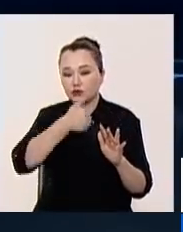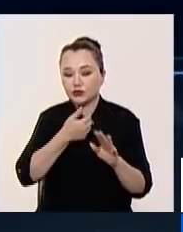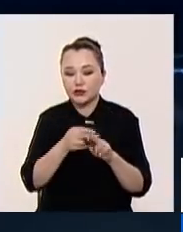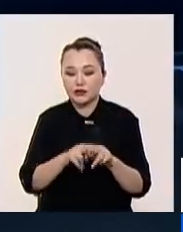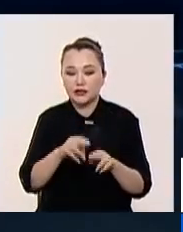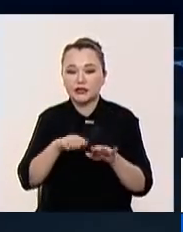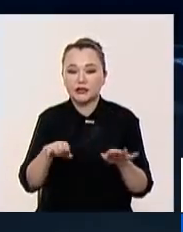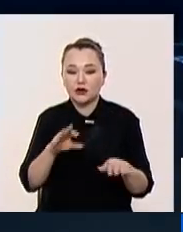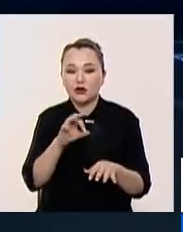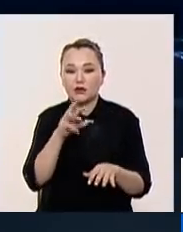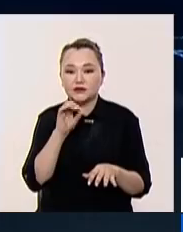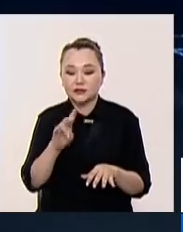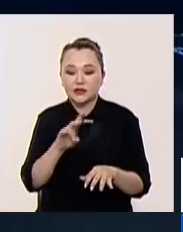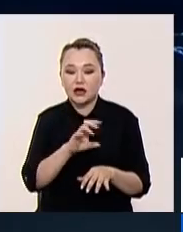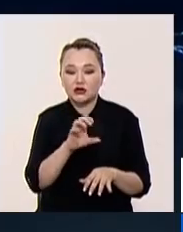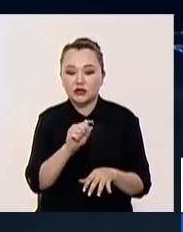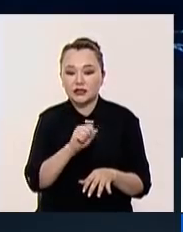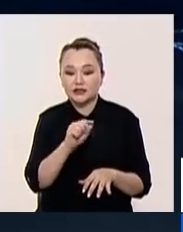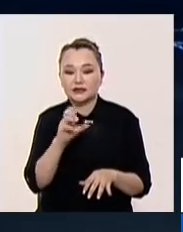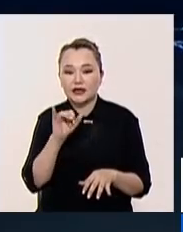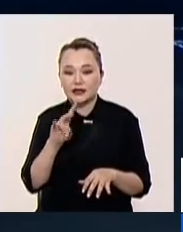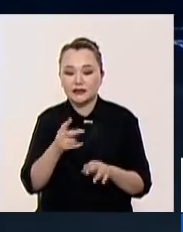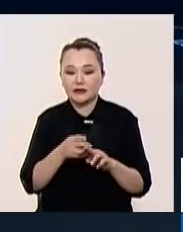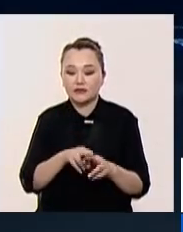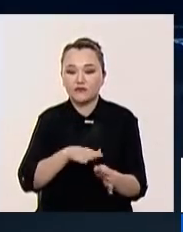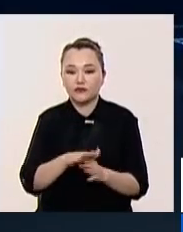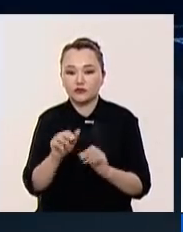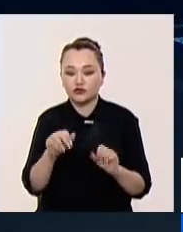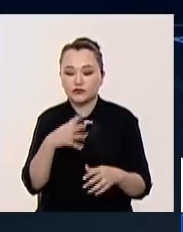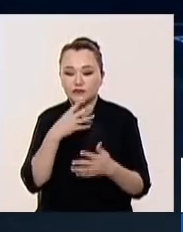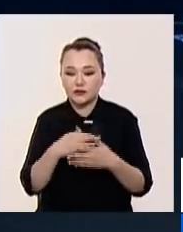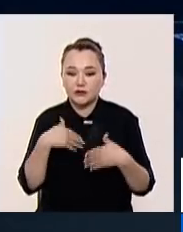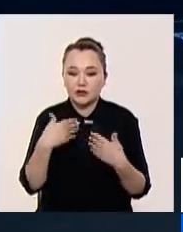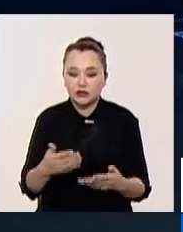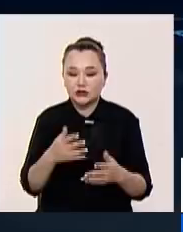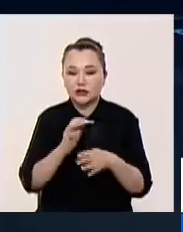данным детского омбудсмена Аружан Саин, это вполне реально. Свои предложения она уже направила в